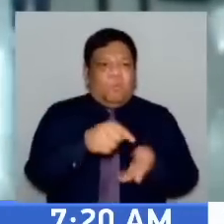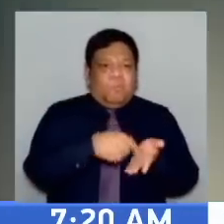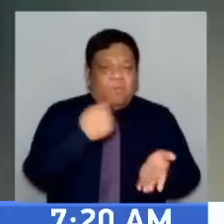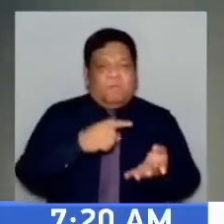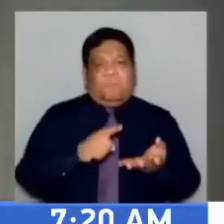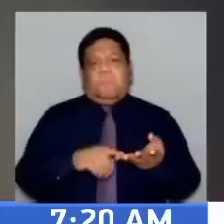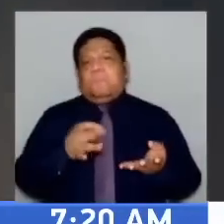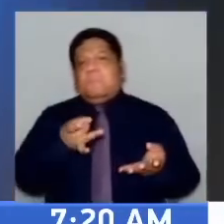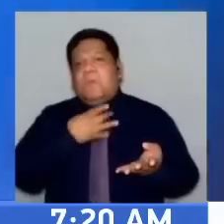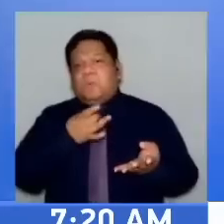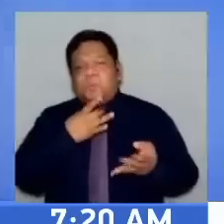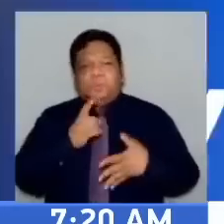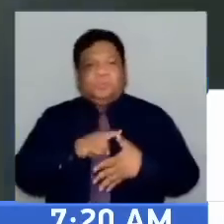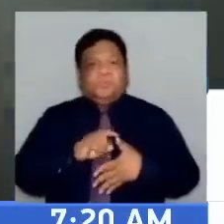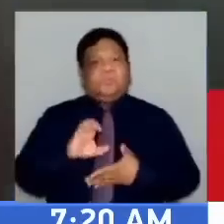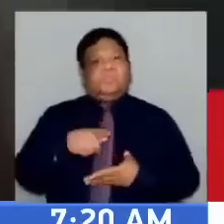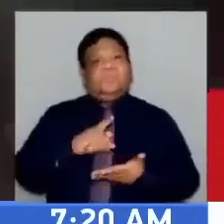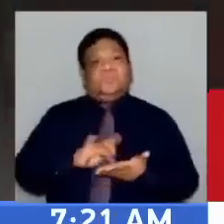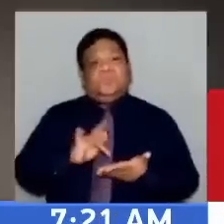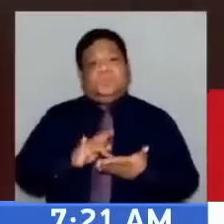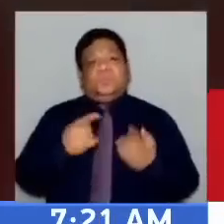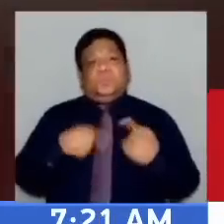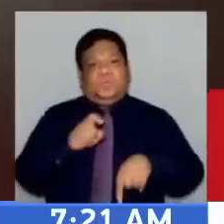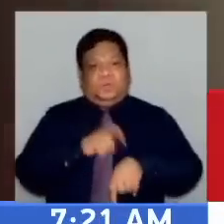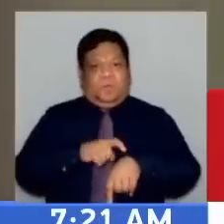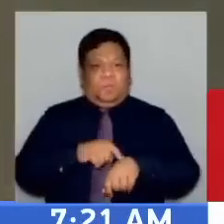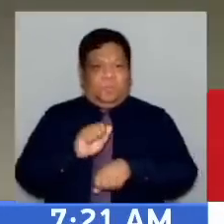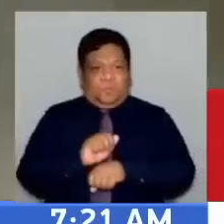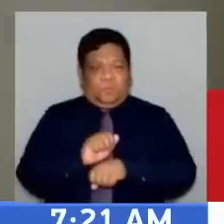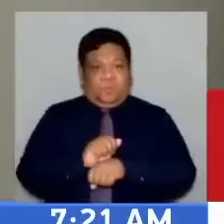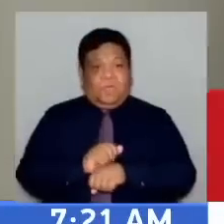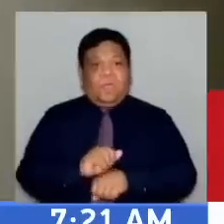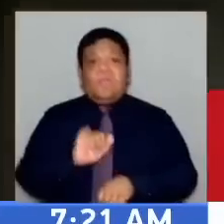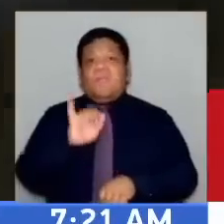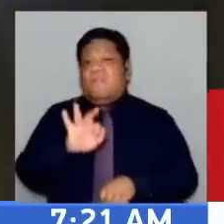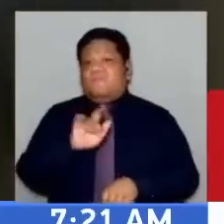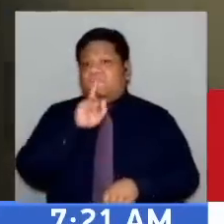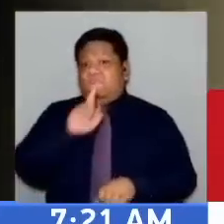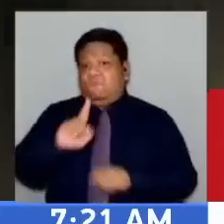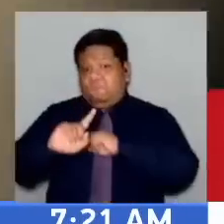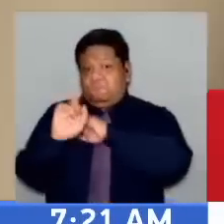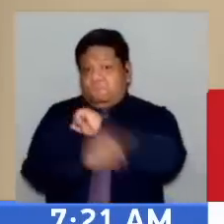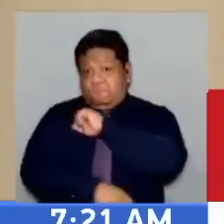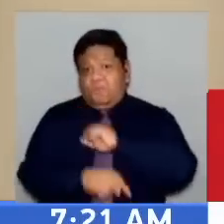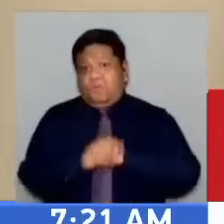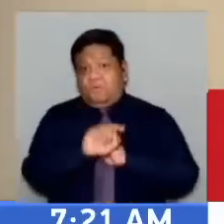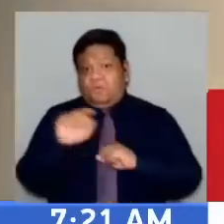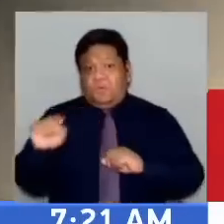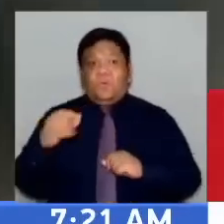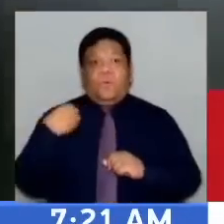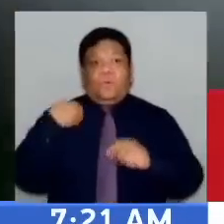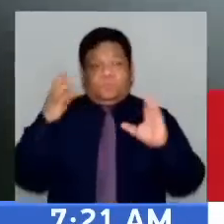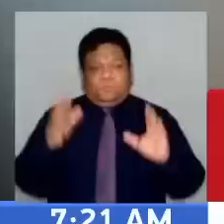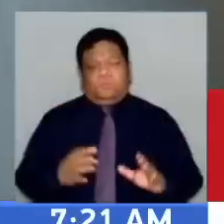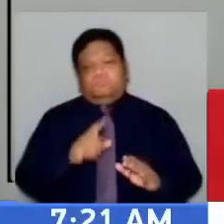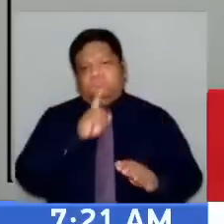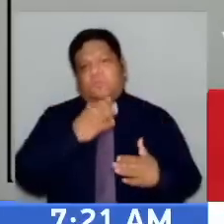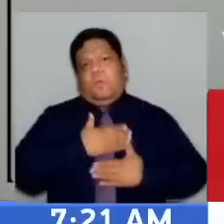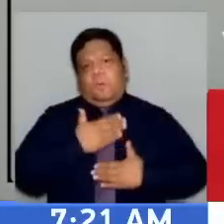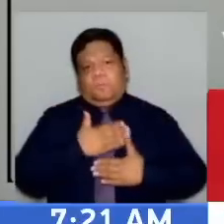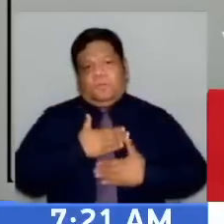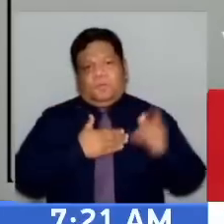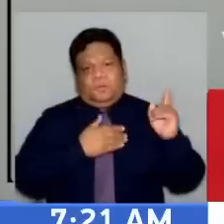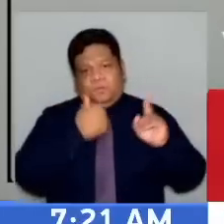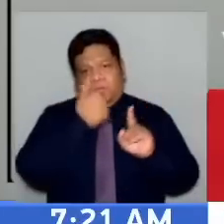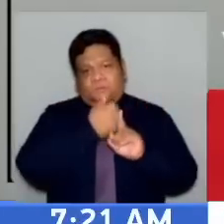naka-duty. Sabi ni Kitja, kung totoo mapaparusahan ang mga sangkot na tauhan ng airport, ikatutuwa niya. Pero magkaganon man, I